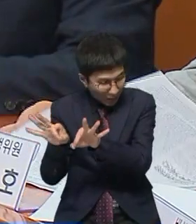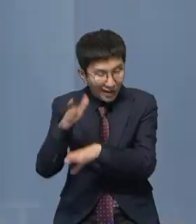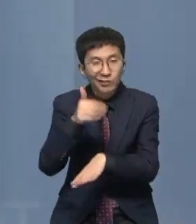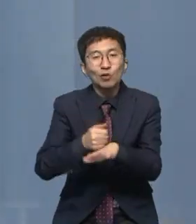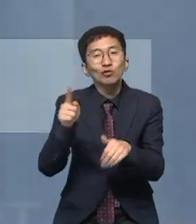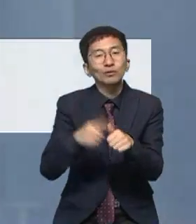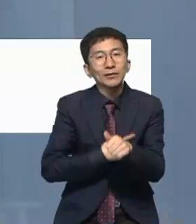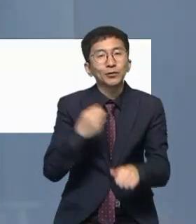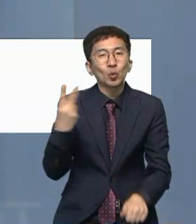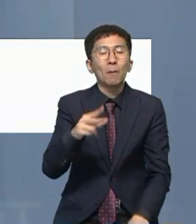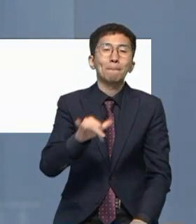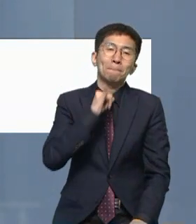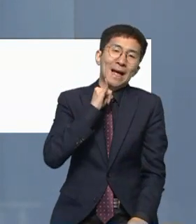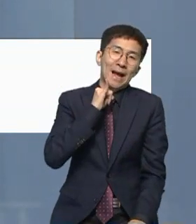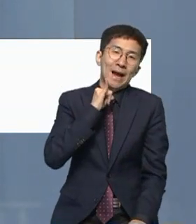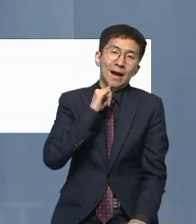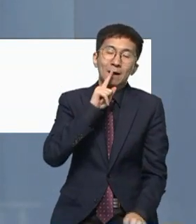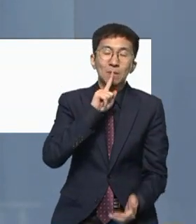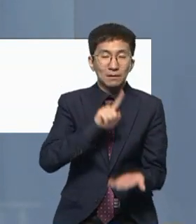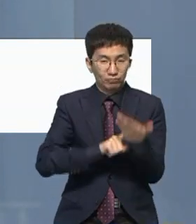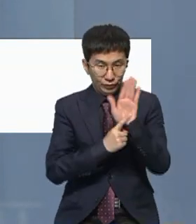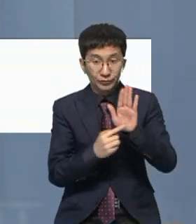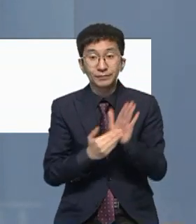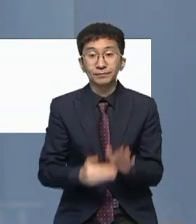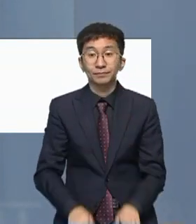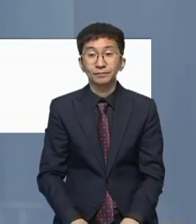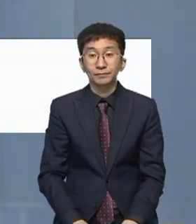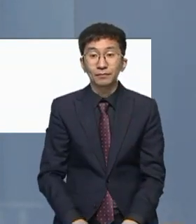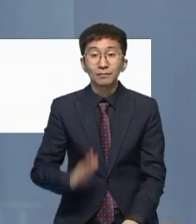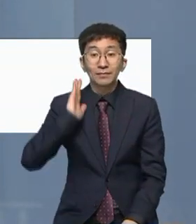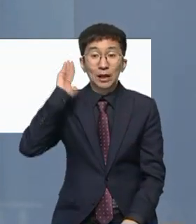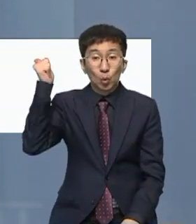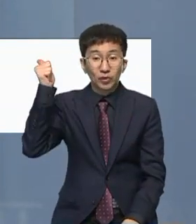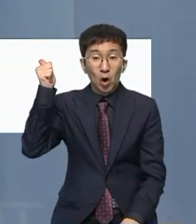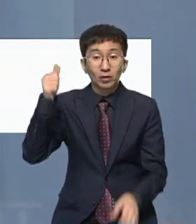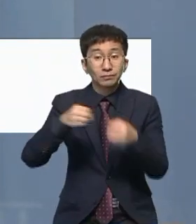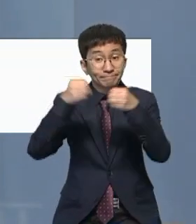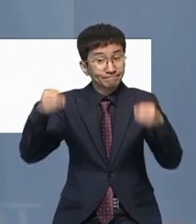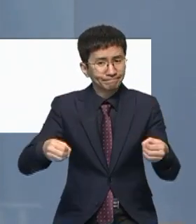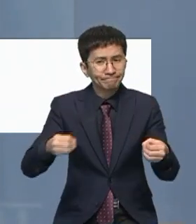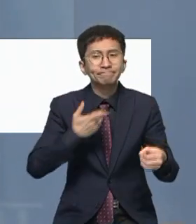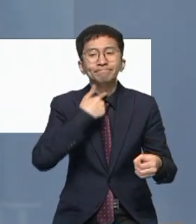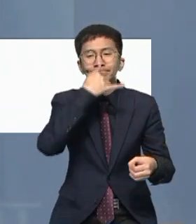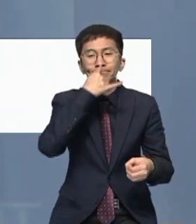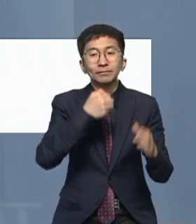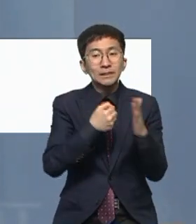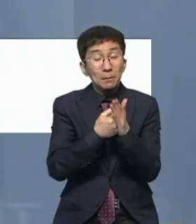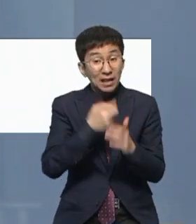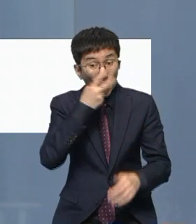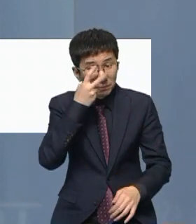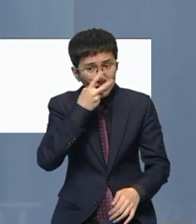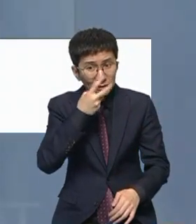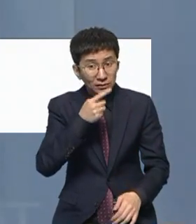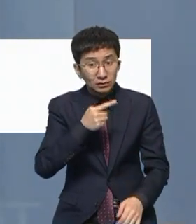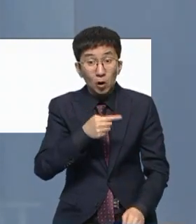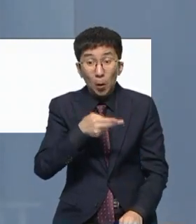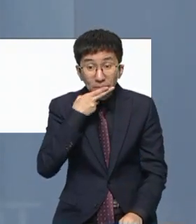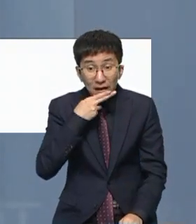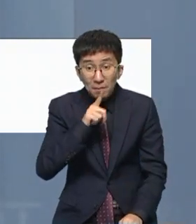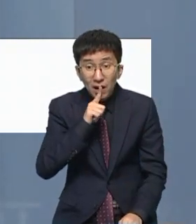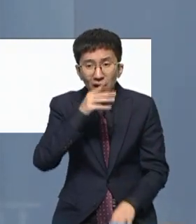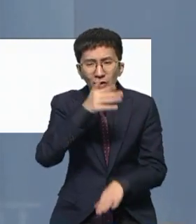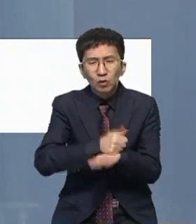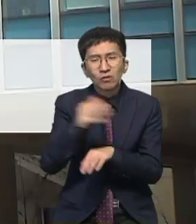대통령의 사법 이은수 운동기 라서 인사 검증이 제대로 이루어지지 않았다 걔는 인사 금융의 부실이 너무